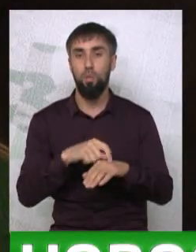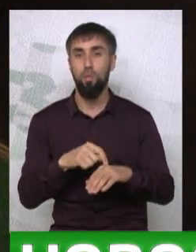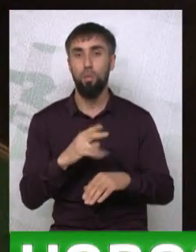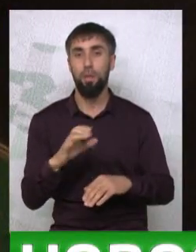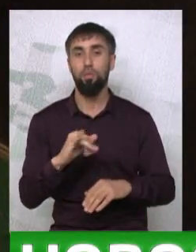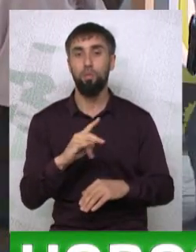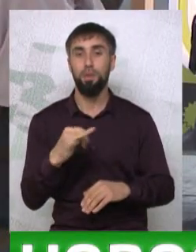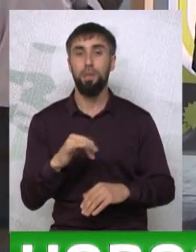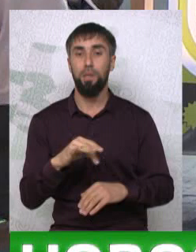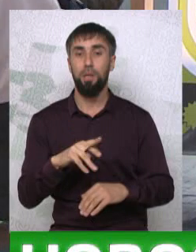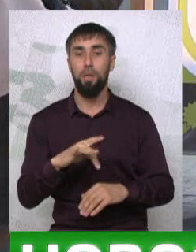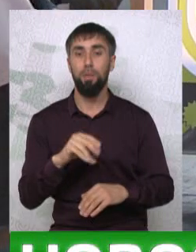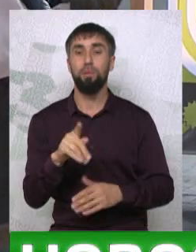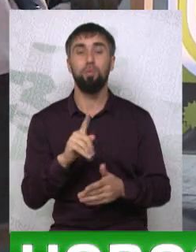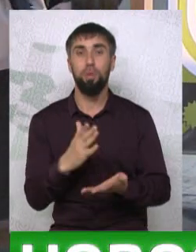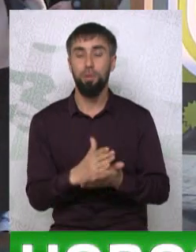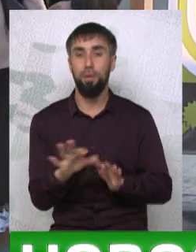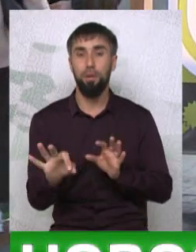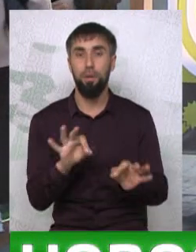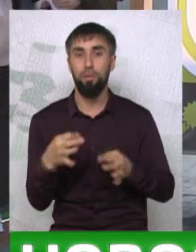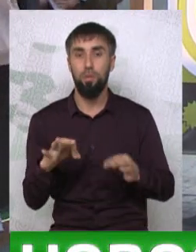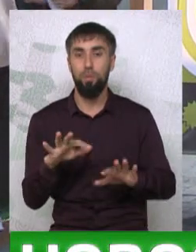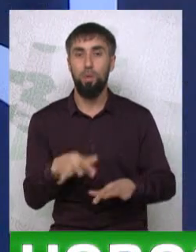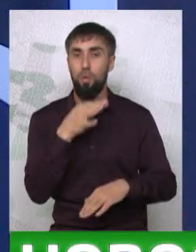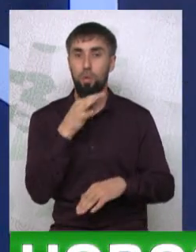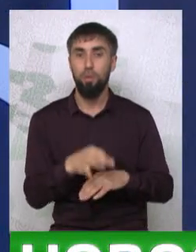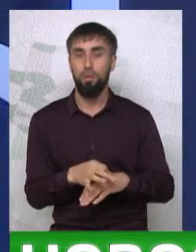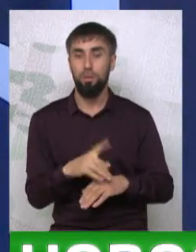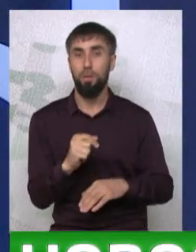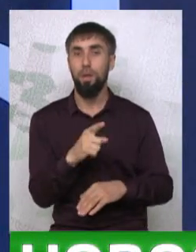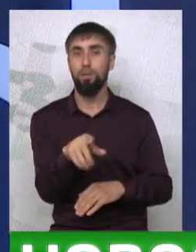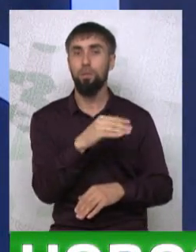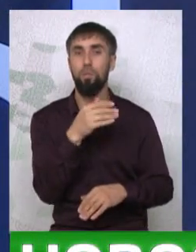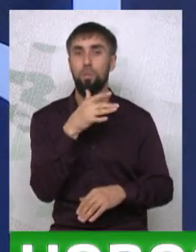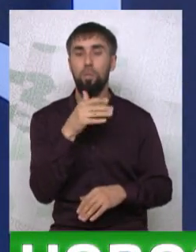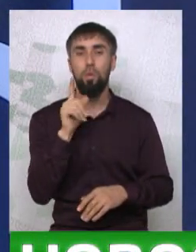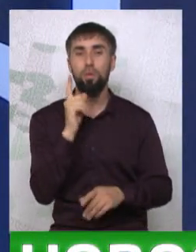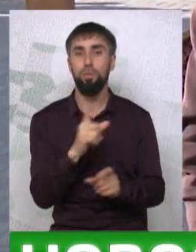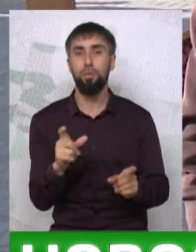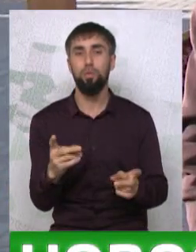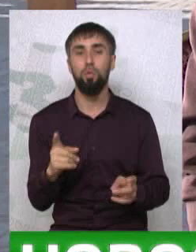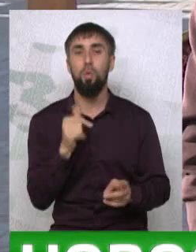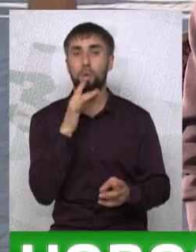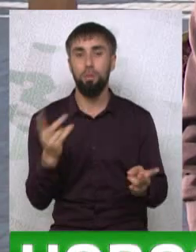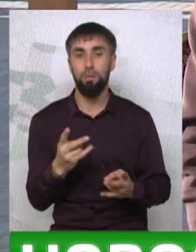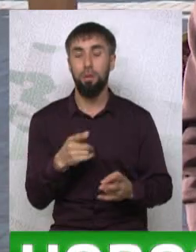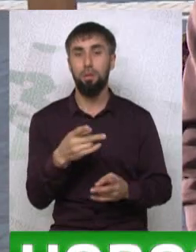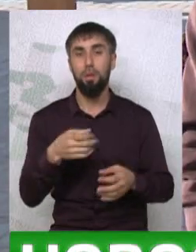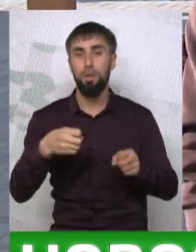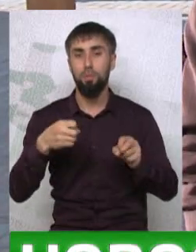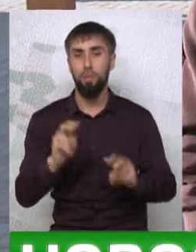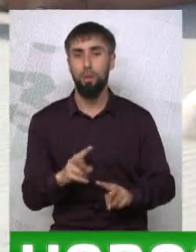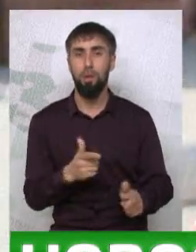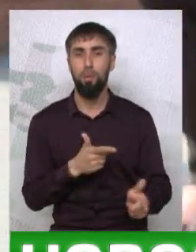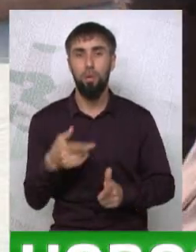Южный. Особенность ярмарки в том, что здесь подобраны вакансии, отвечающие запросам молодых людей, не требующие специальности подготовки и опыта